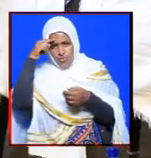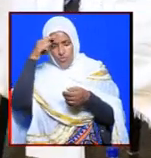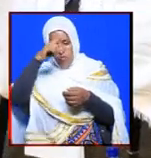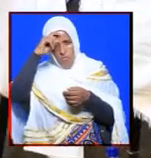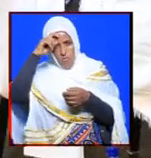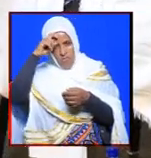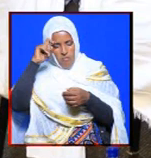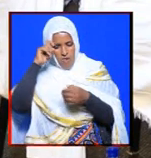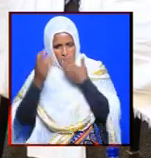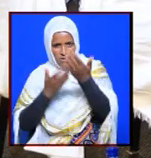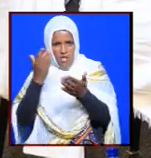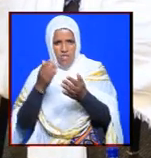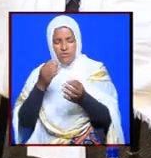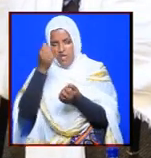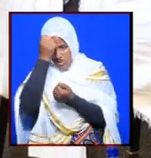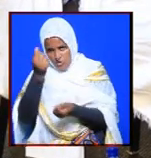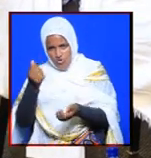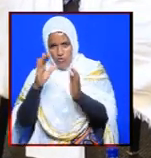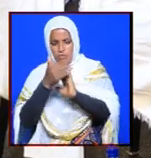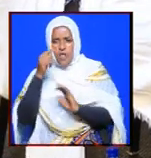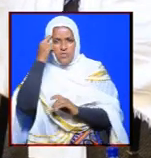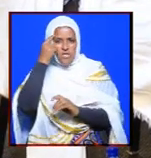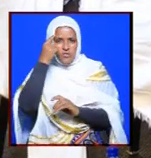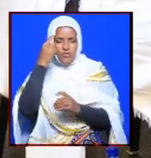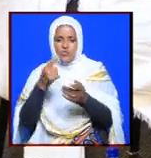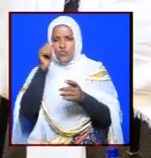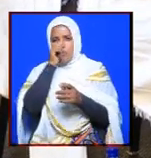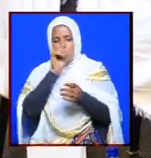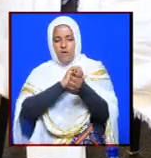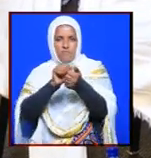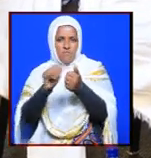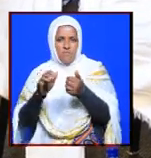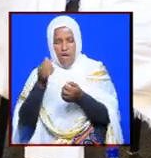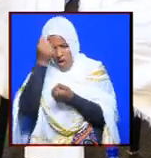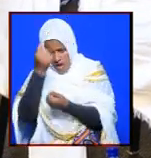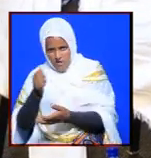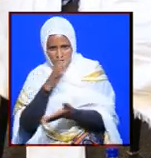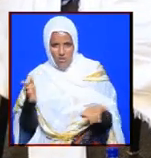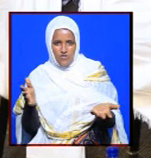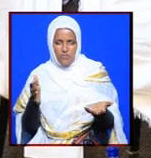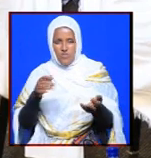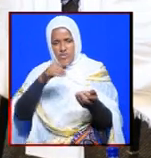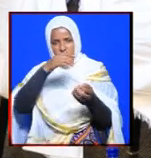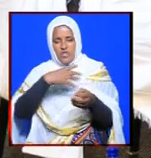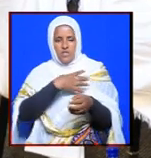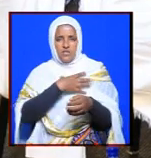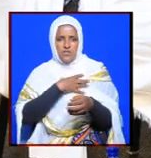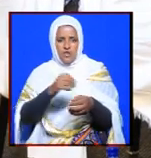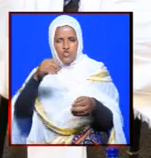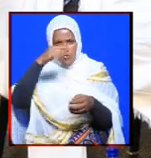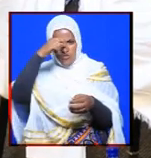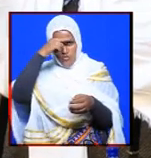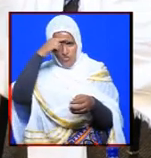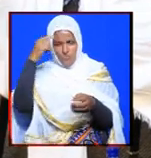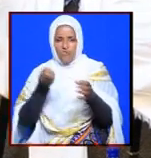ጥቁሩ ባሪያ ሆኖ ተገዥ ሊሆን የተፈጠረ ነው የሚለውን አስተሳሰባቸውን የምታፈርሰው ኢትዮጵያ ናት። አልተገዛችም። ነጭ ጥቁሩን አሸናፊ